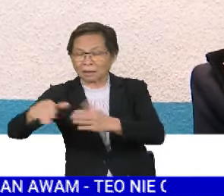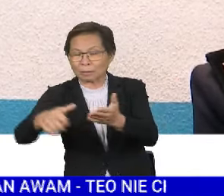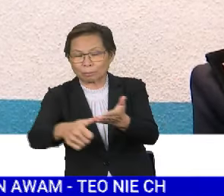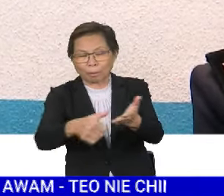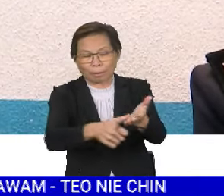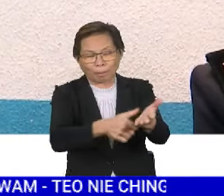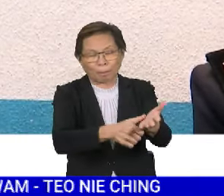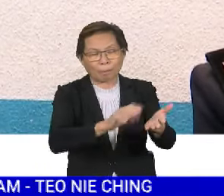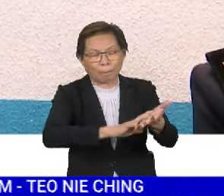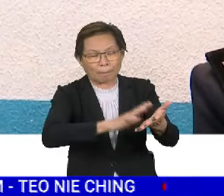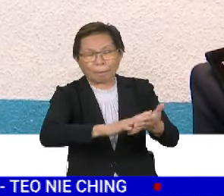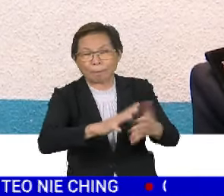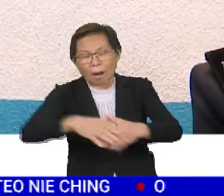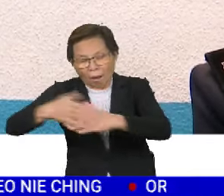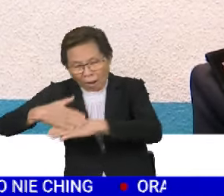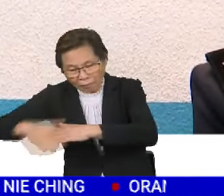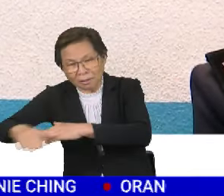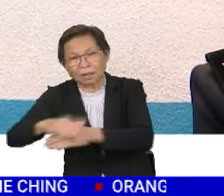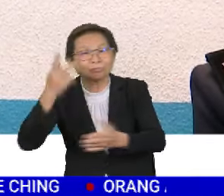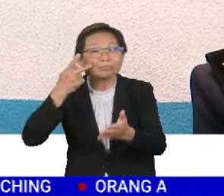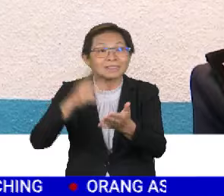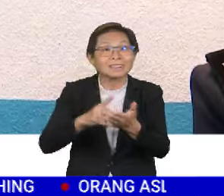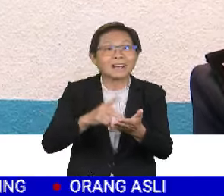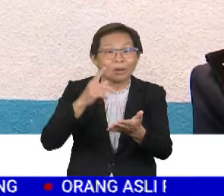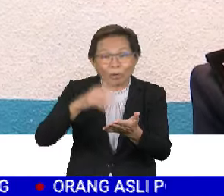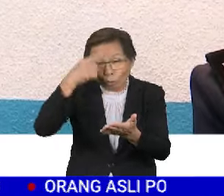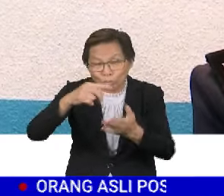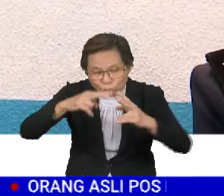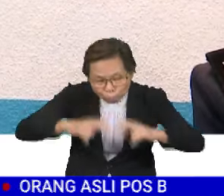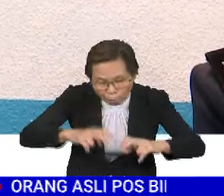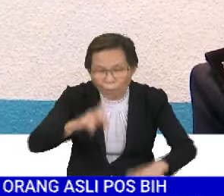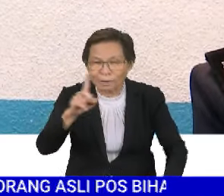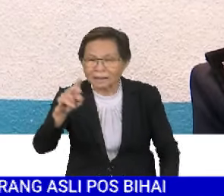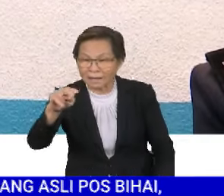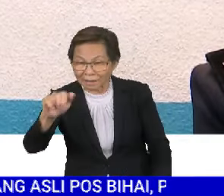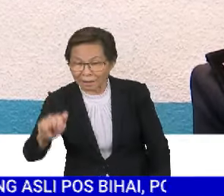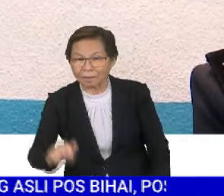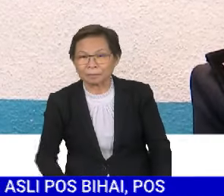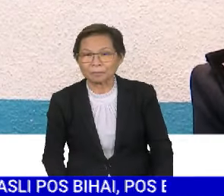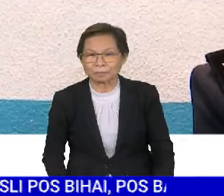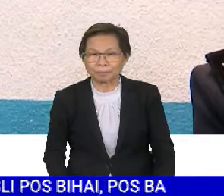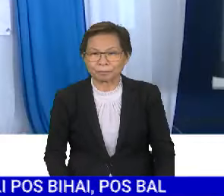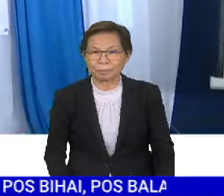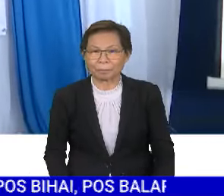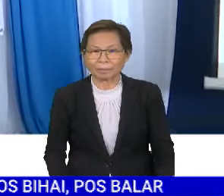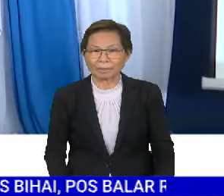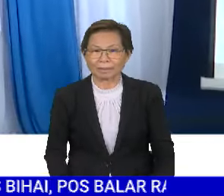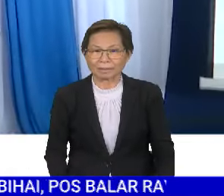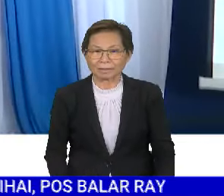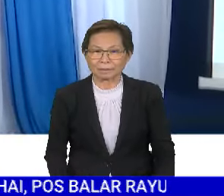sebagainya. Apa-apa perkara mungkin kita ada buat menghantar untuk DNA dan sebagainya. Dan itu keputusan akan diberi kemudian.